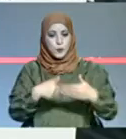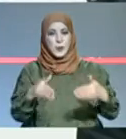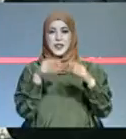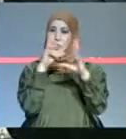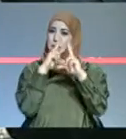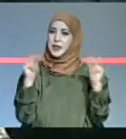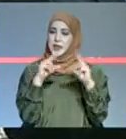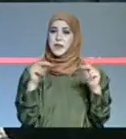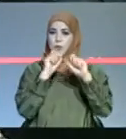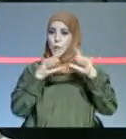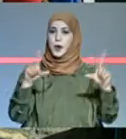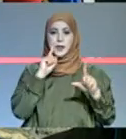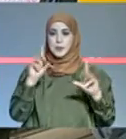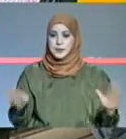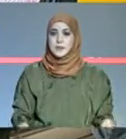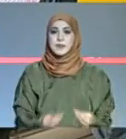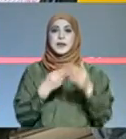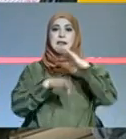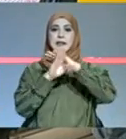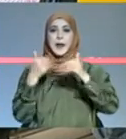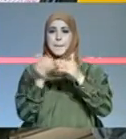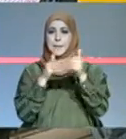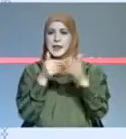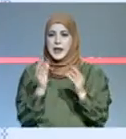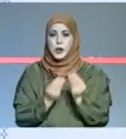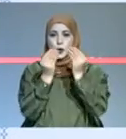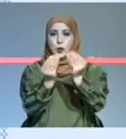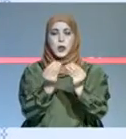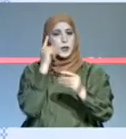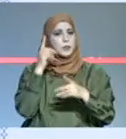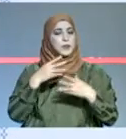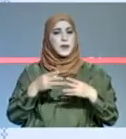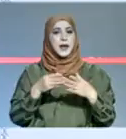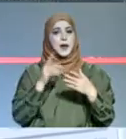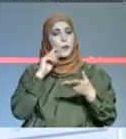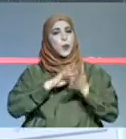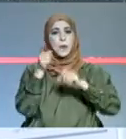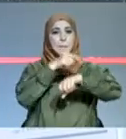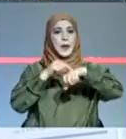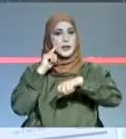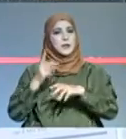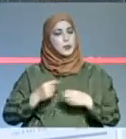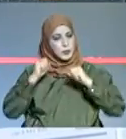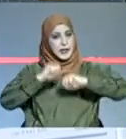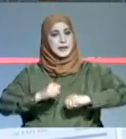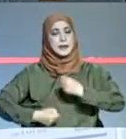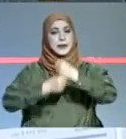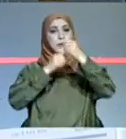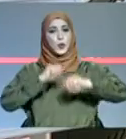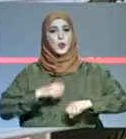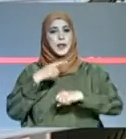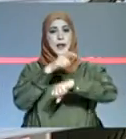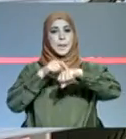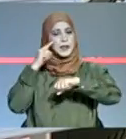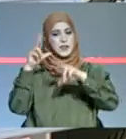تم اليوم الانطلاق في توزيع معدات النظافه والطرقات ما سيمكن من تدعيم قدراتها في مجال